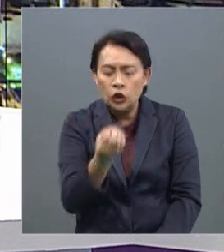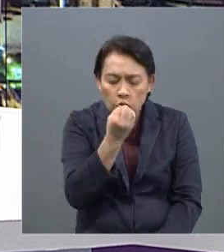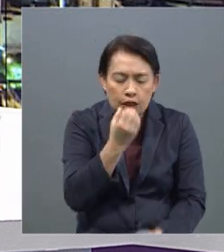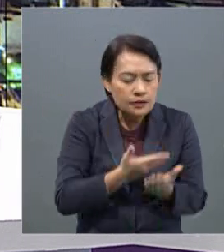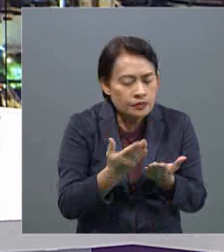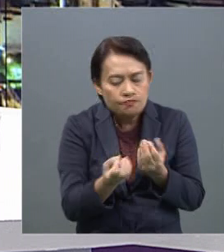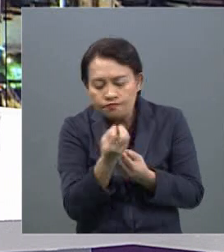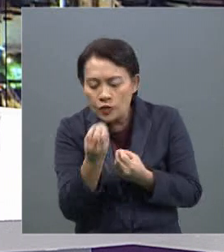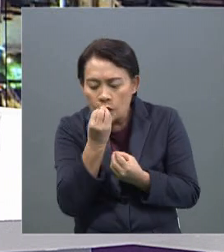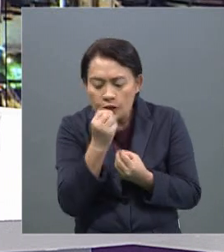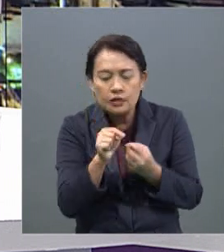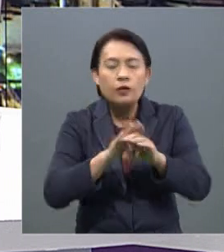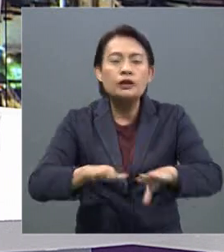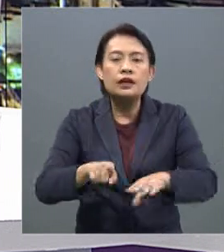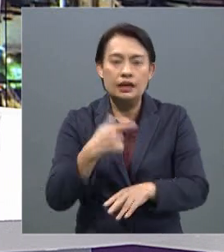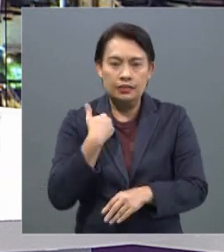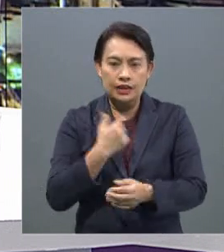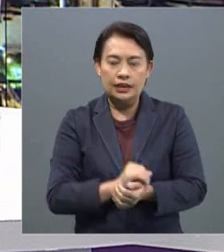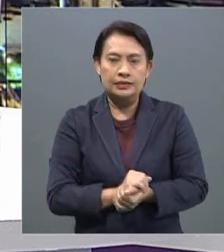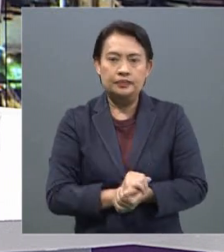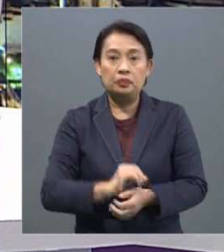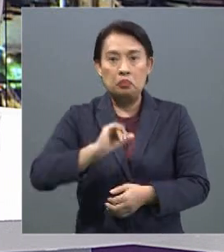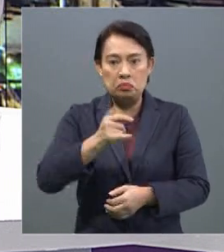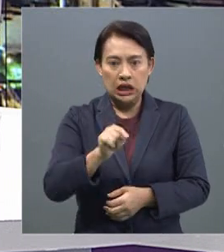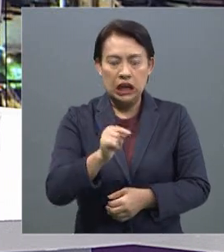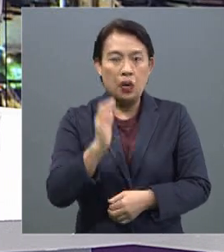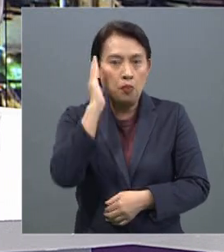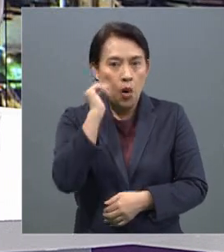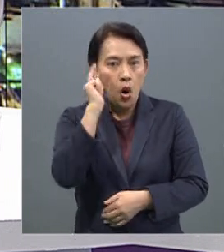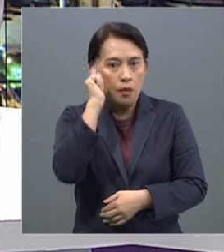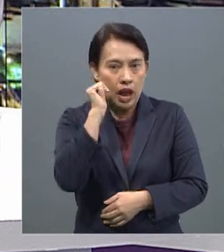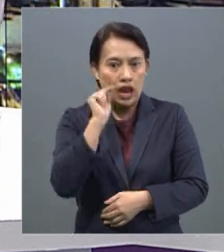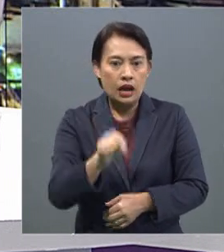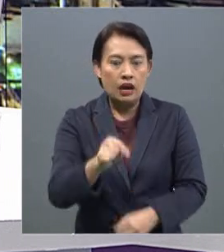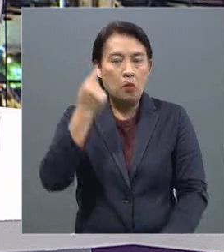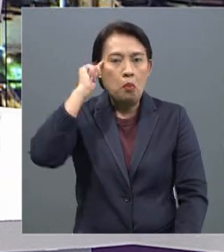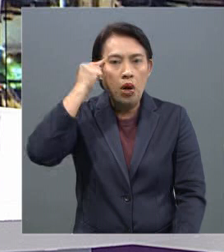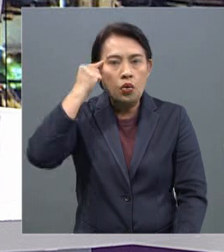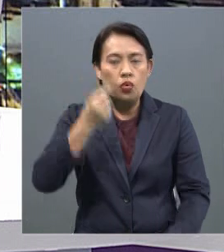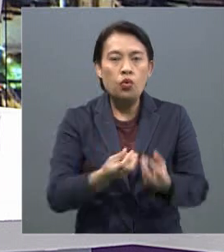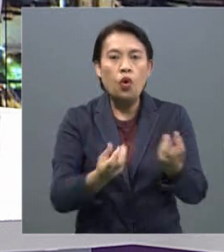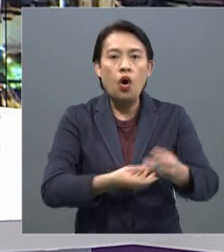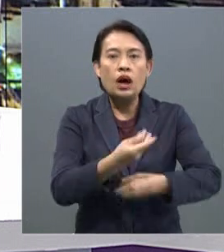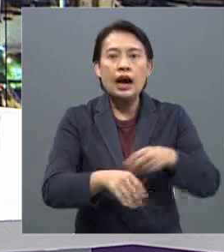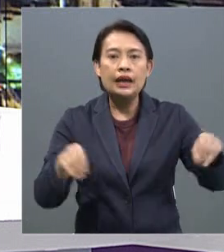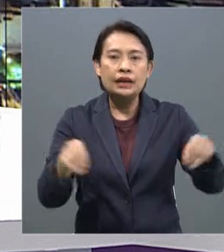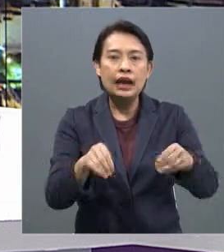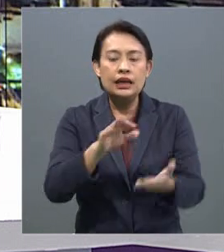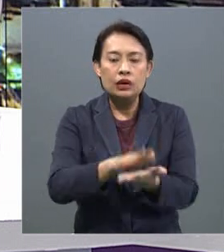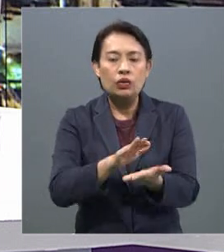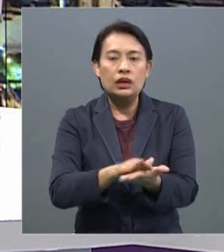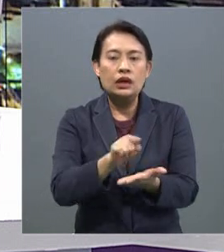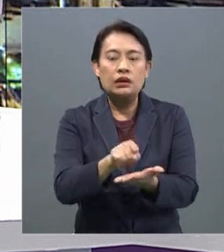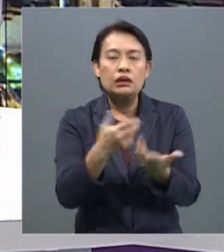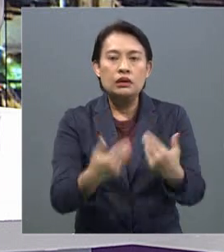นะมันเป็นของคู่กันไงแต่ทีเนี้ยหลายๆอย่างเนี่ยบางทีผู้ปกครองอาจจะไม่รู้ขายเครื่องข้างโรงเรียนมีอะไรบ้างแต่พอปิดเทอม